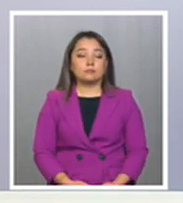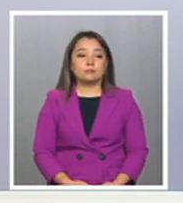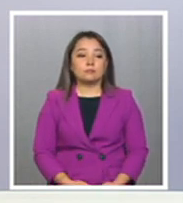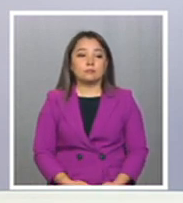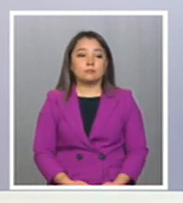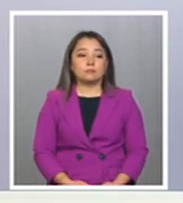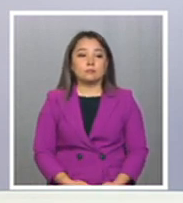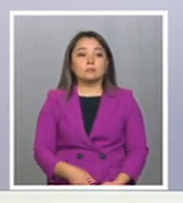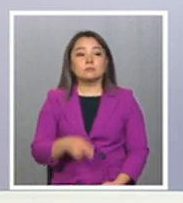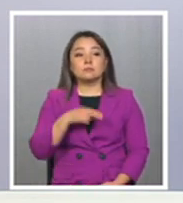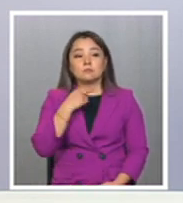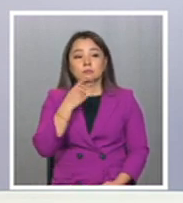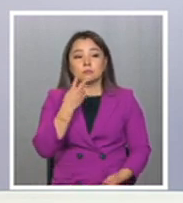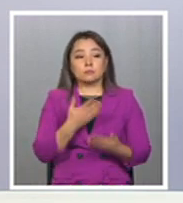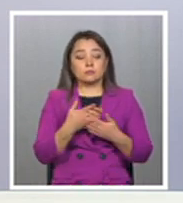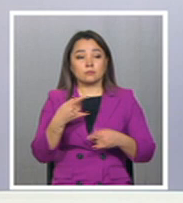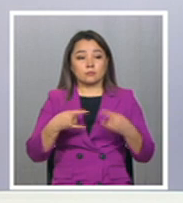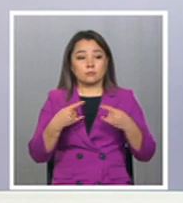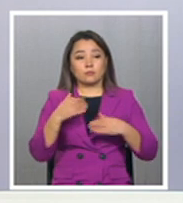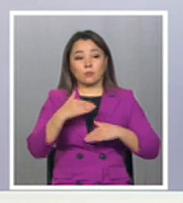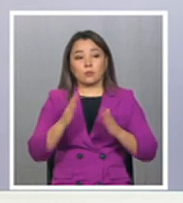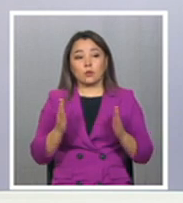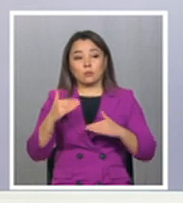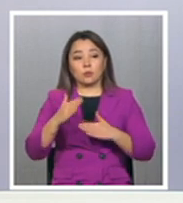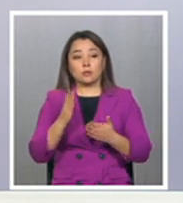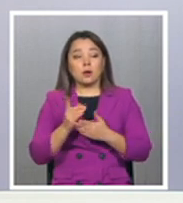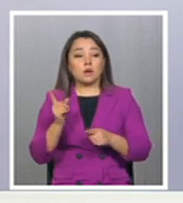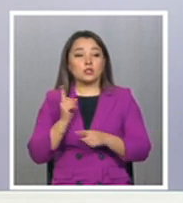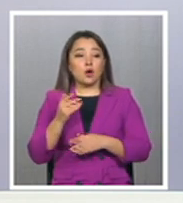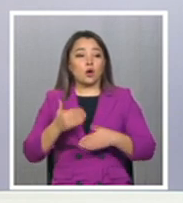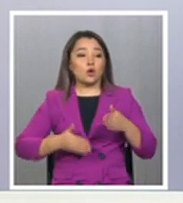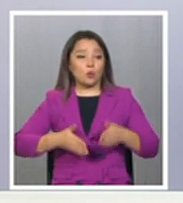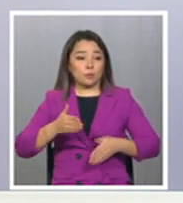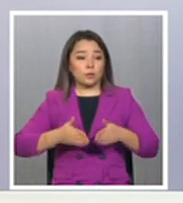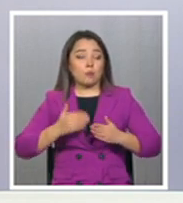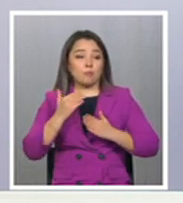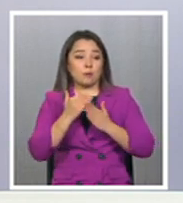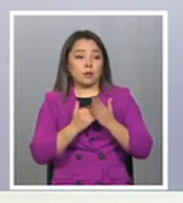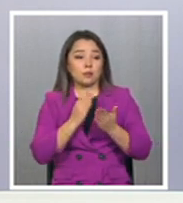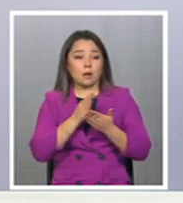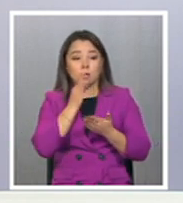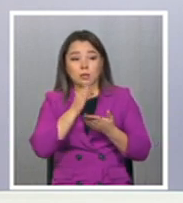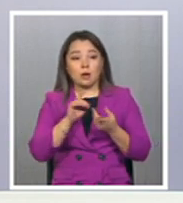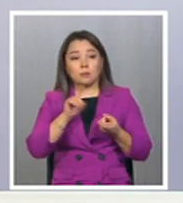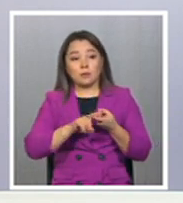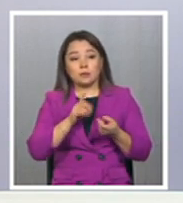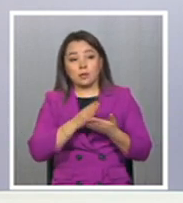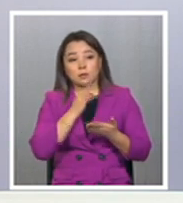Экранда көрсетілген блоктар дәл осы сақшы роботтың бағдарламалау кезіндегі блоктары.